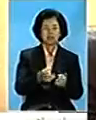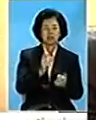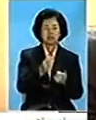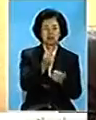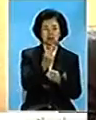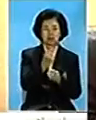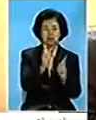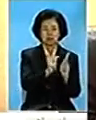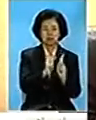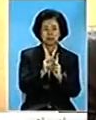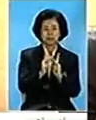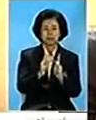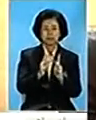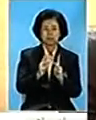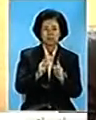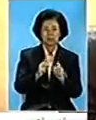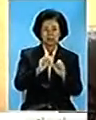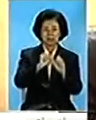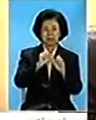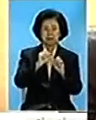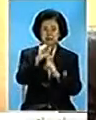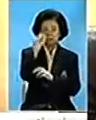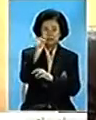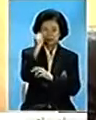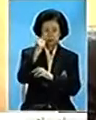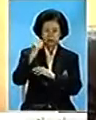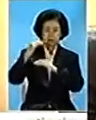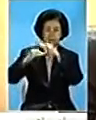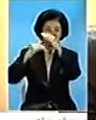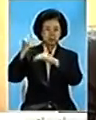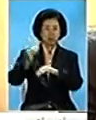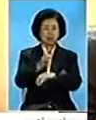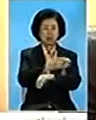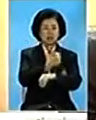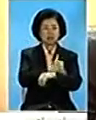กรรมที่ทางสภาพัฒนาการเมืองให้ความสำคัญในเรื่องยุทธศาสตร์ของ